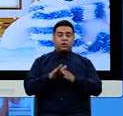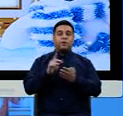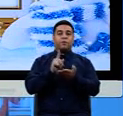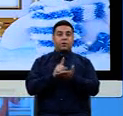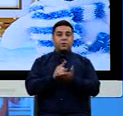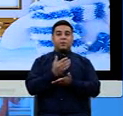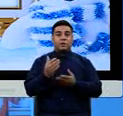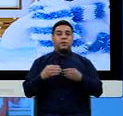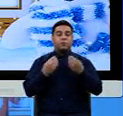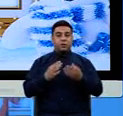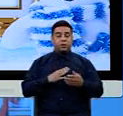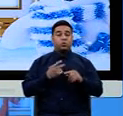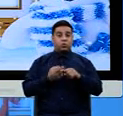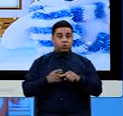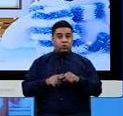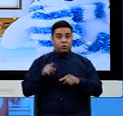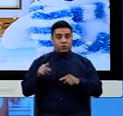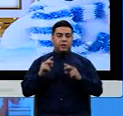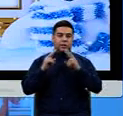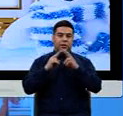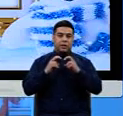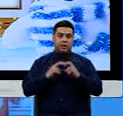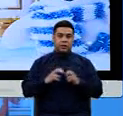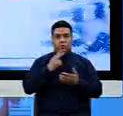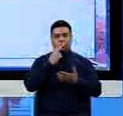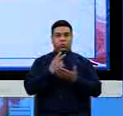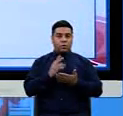topshiriq berilgan edi. Mana shuni tekshirib olamiz.